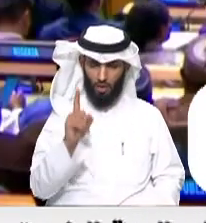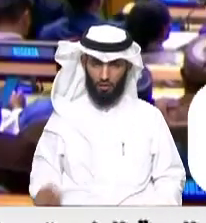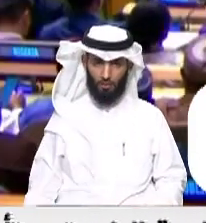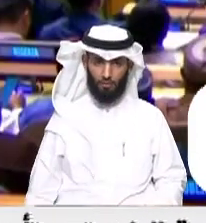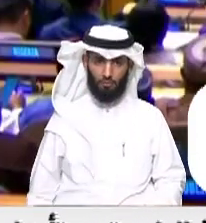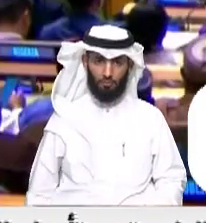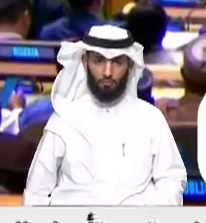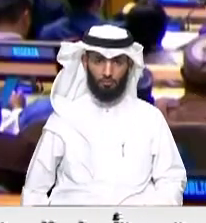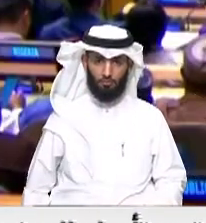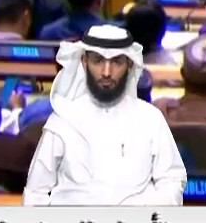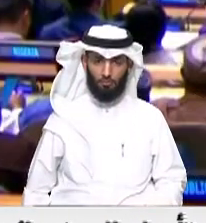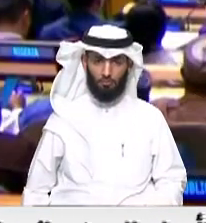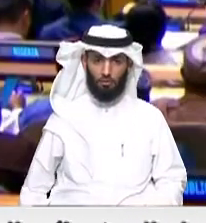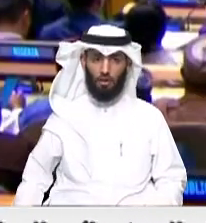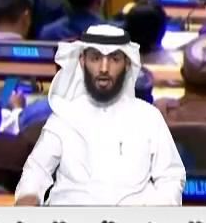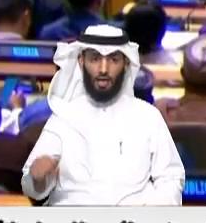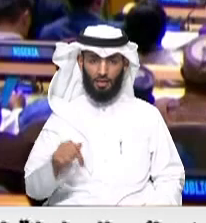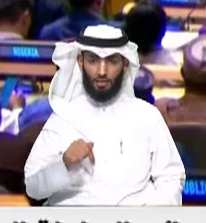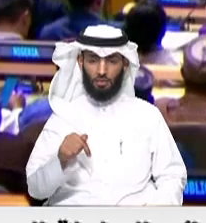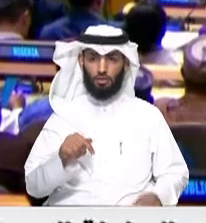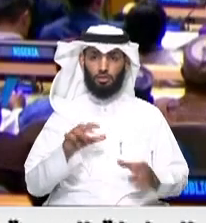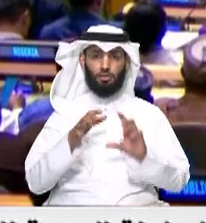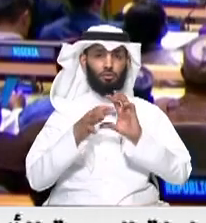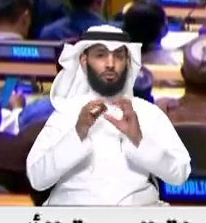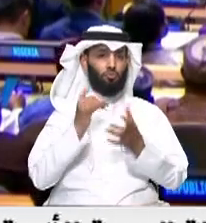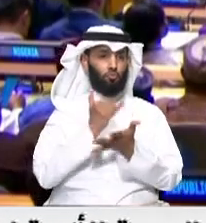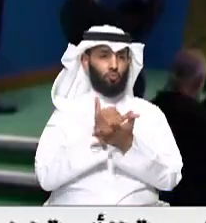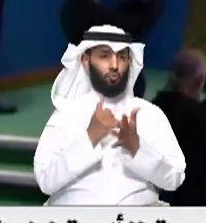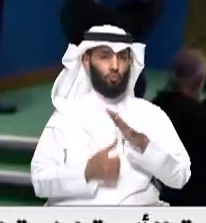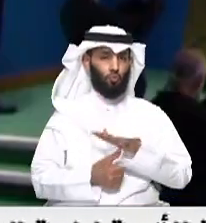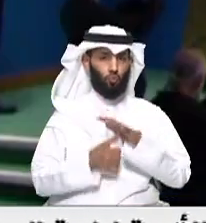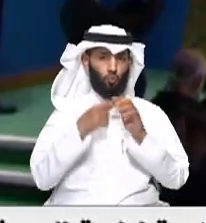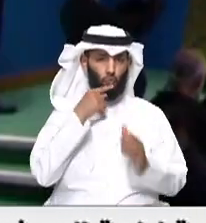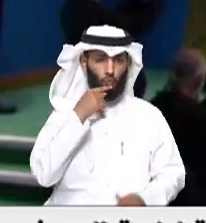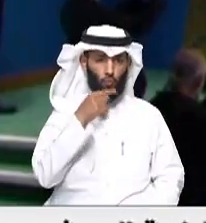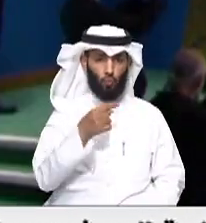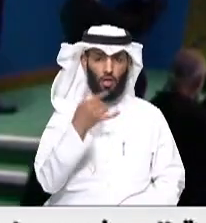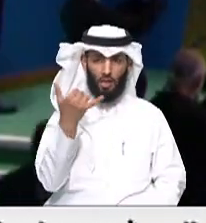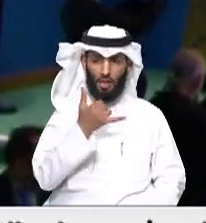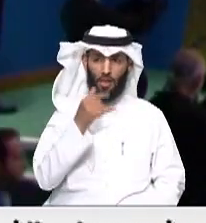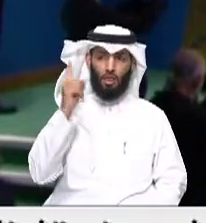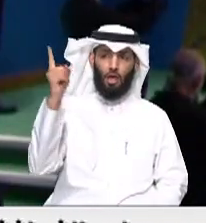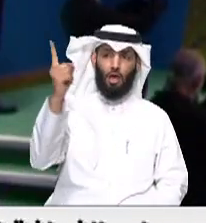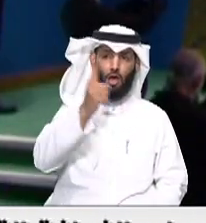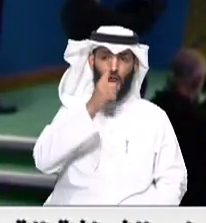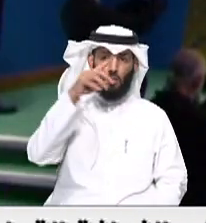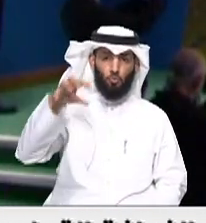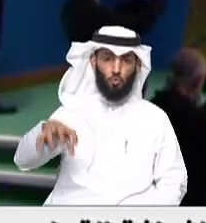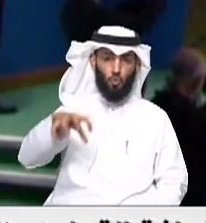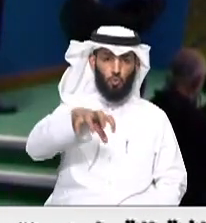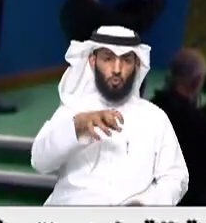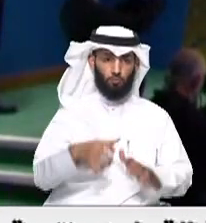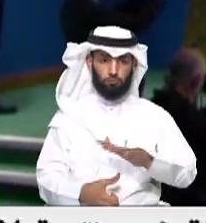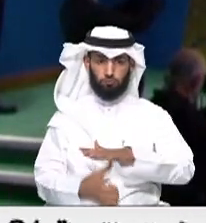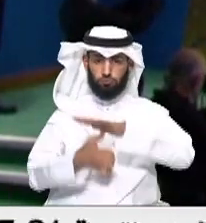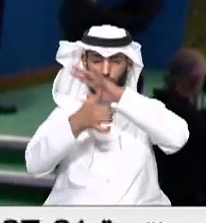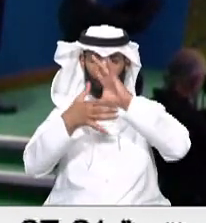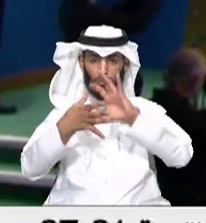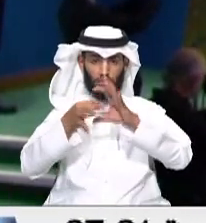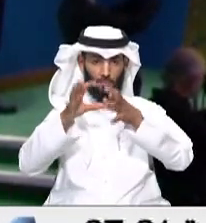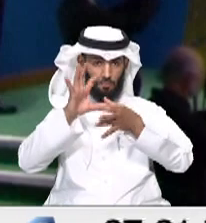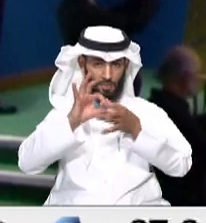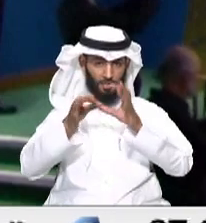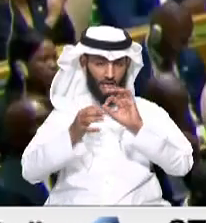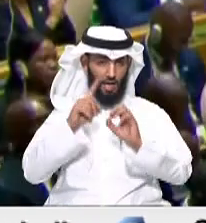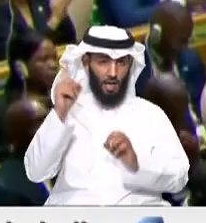المسؤول في منظمة هيومن رايتس ووتش لوي شارابونو قال أنه يجب على قادة العالم أن يلتزموا خلال الجمعية العامة للأمم